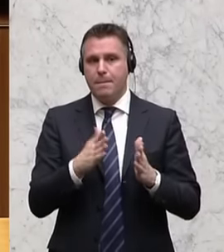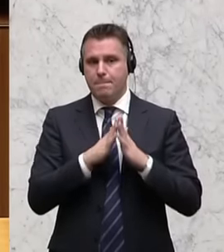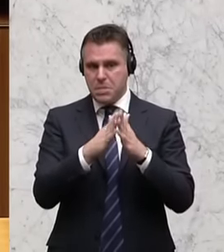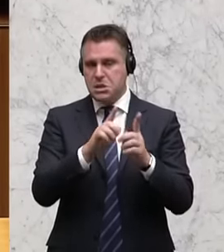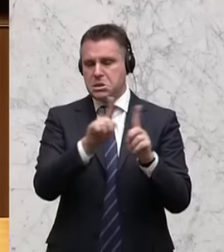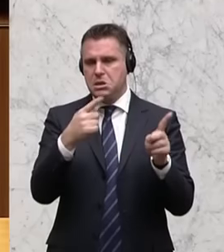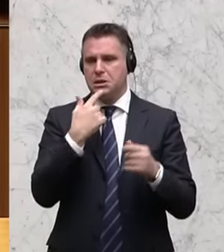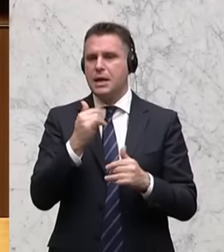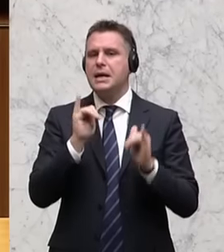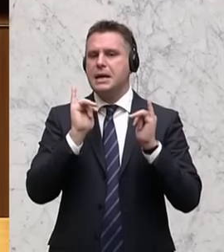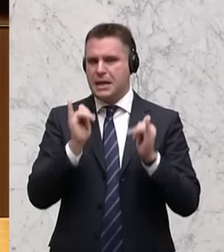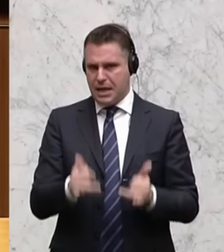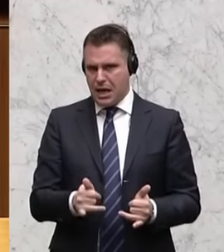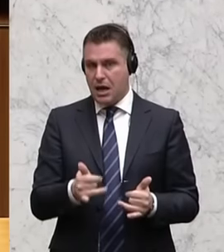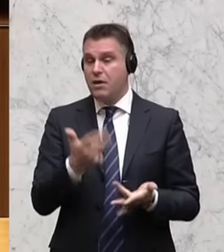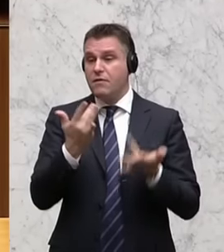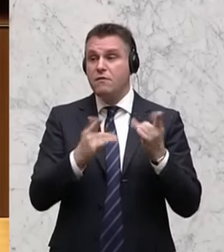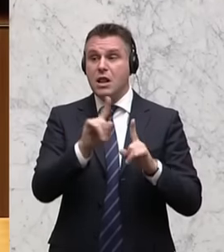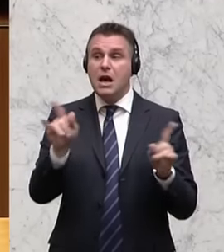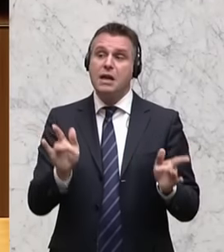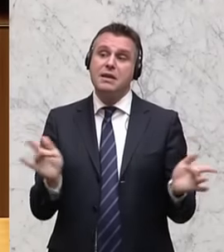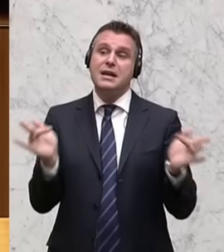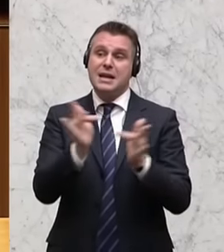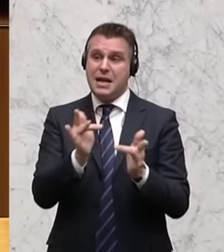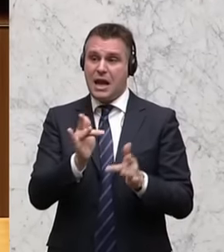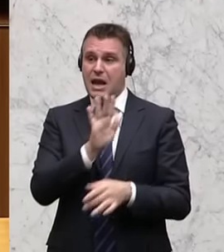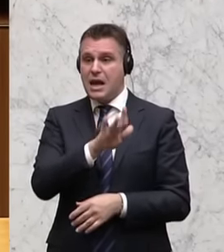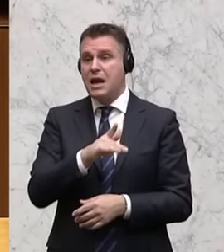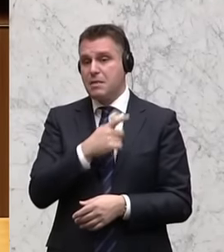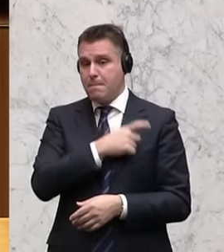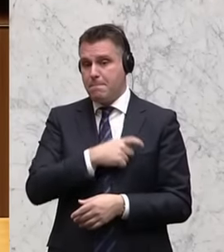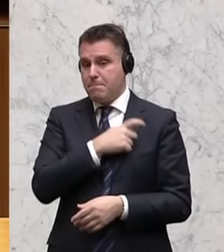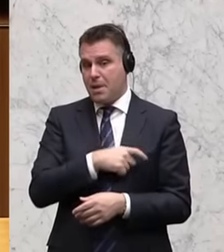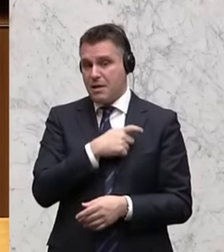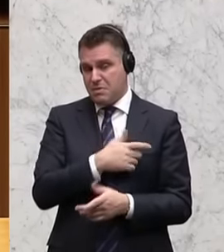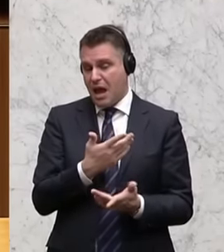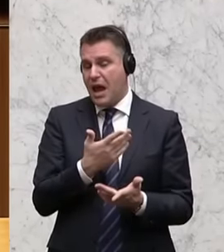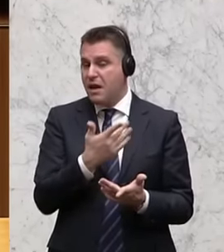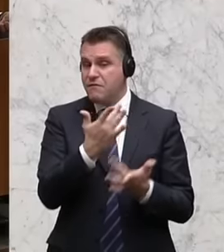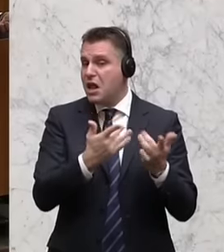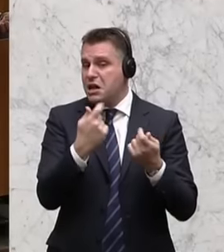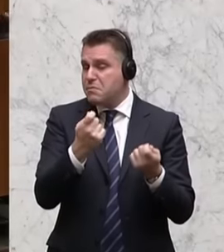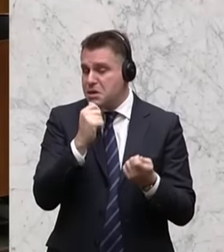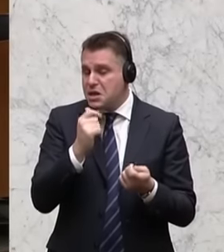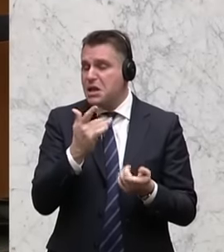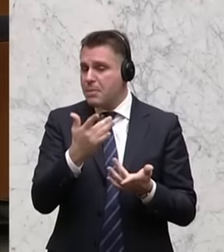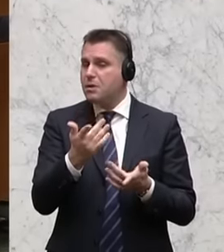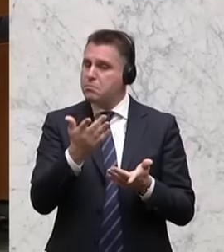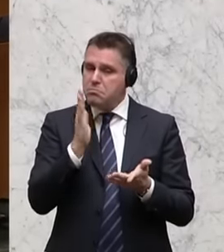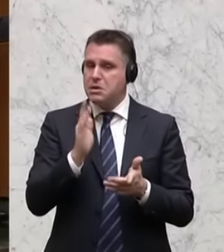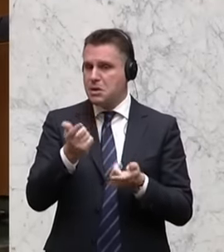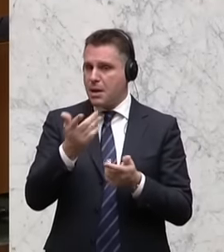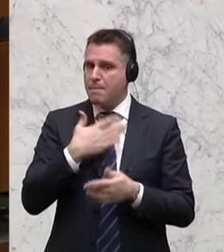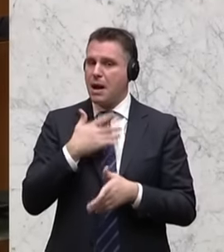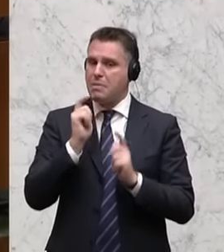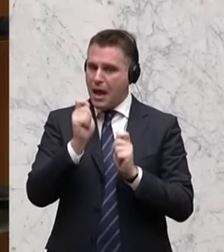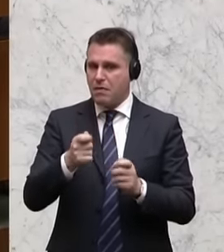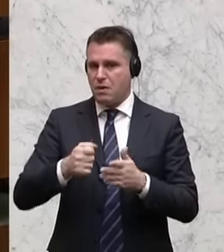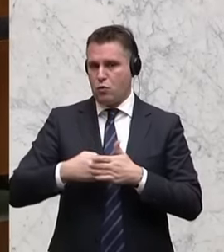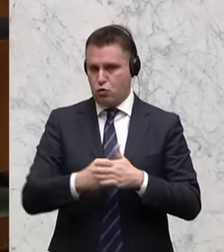Ja, auch wenn es gegen die Parteilinie ist, die es ja laut Kollegen Scherak eh nicht gibt, zu unserem Antrag. Vielen Dank. In vielen Kernpunkten